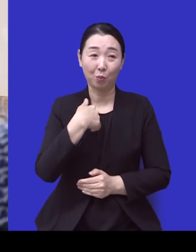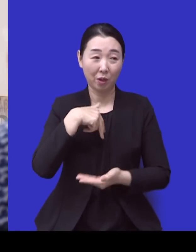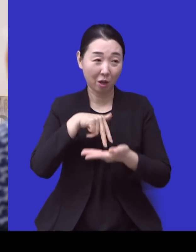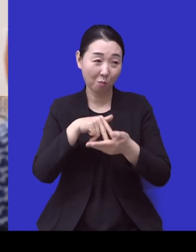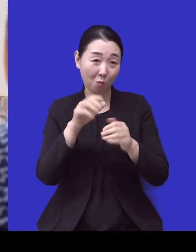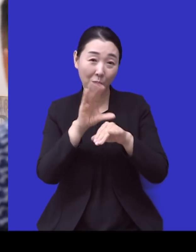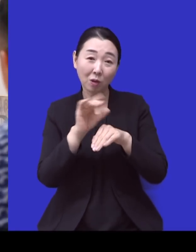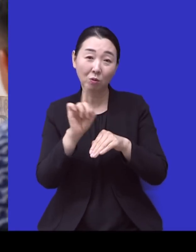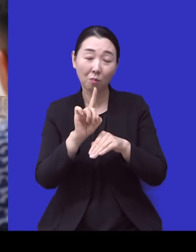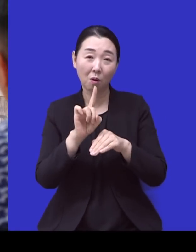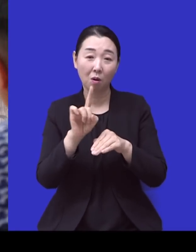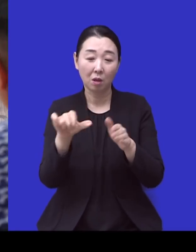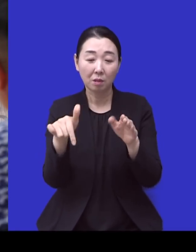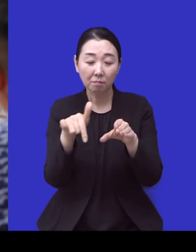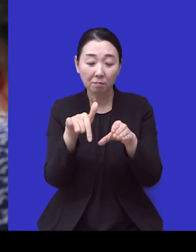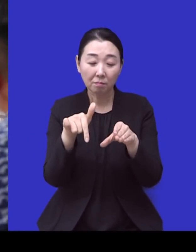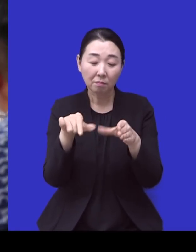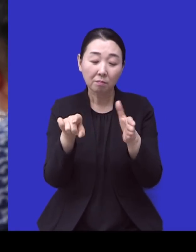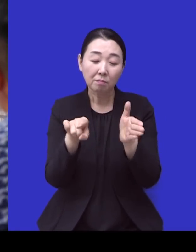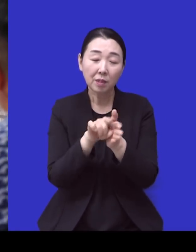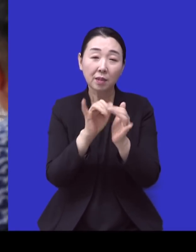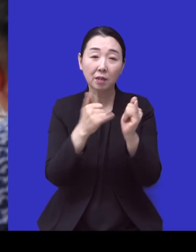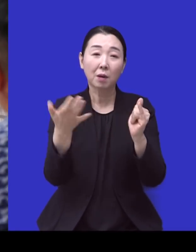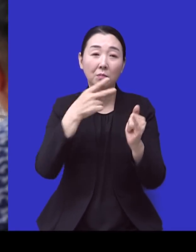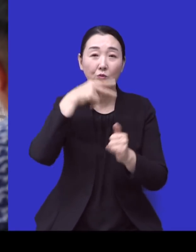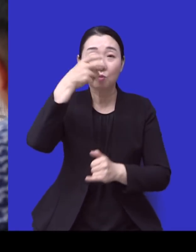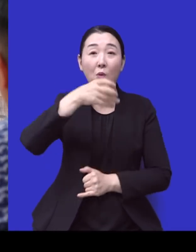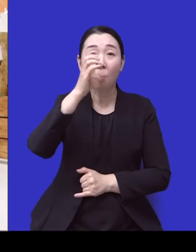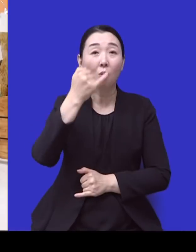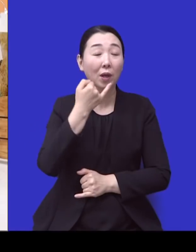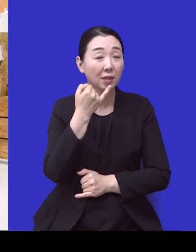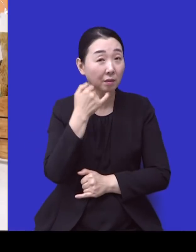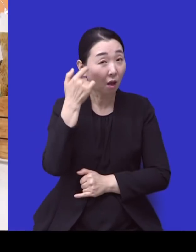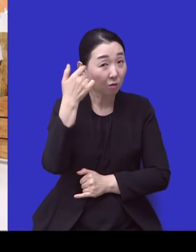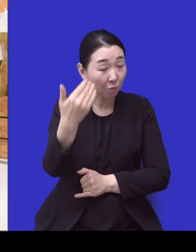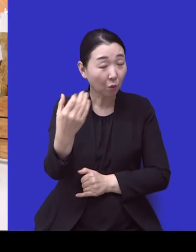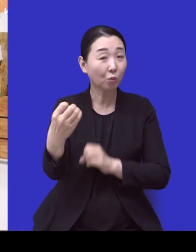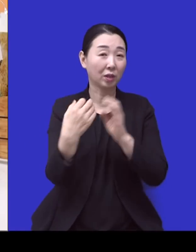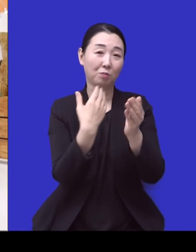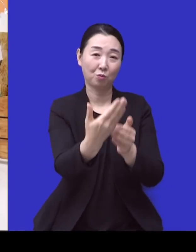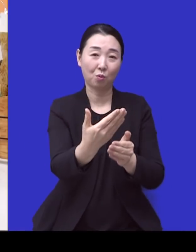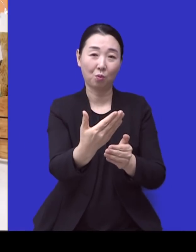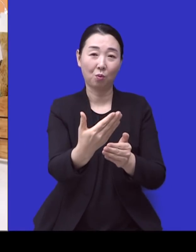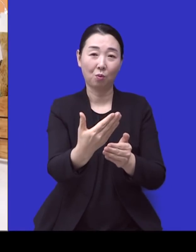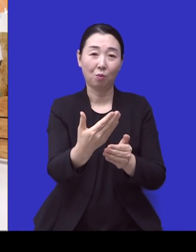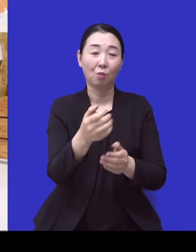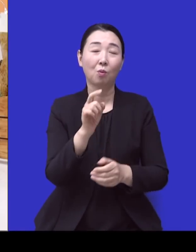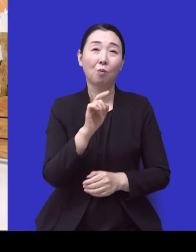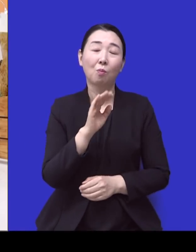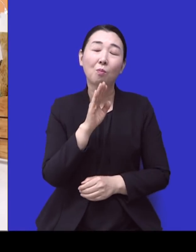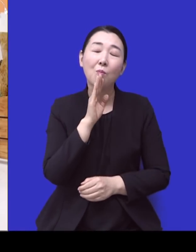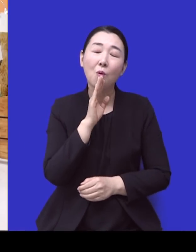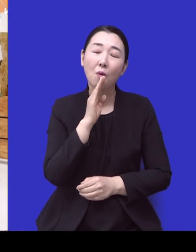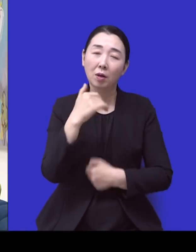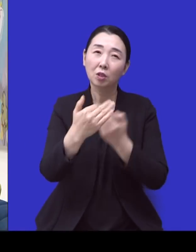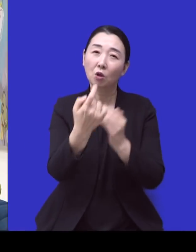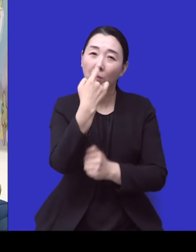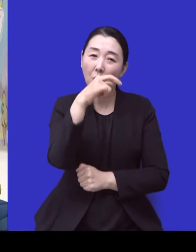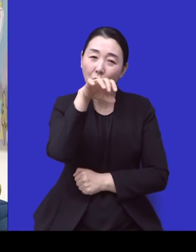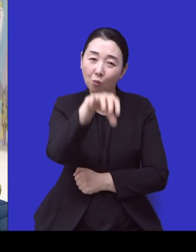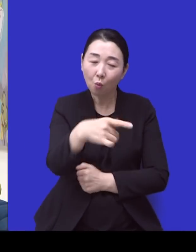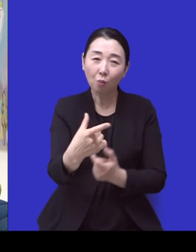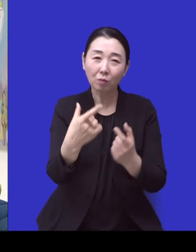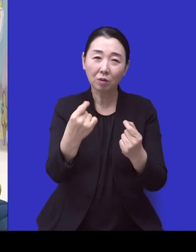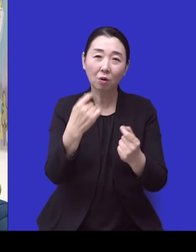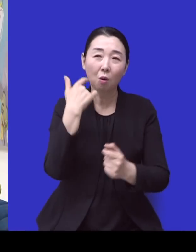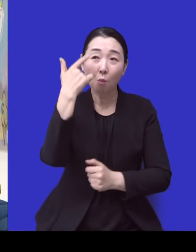방송은 뭐 크리스찬인데 술을 마셔도 되나요? 뭐 이런 질문도 받고, 또 거기에 대한 대답도 해주시고, 마치 뭐 성서학당을 보는 것처럼